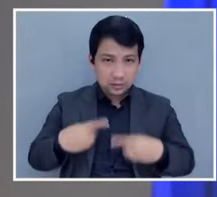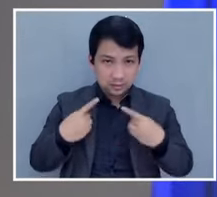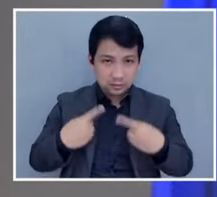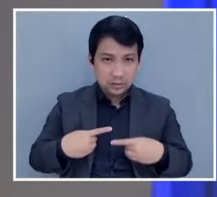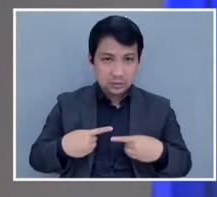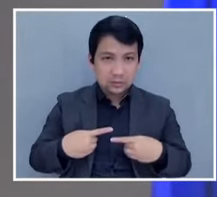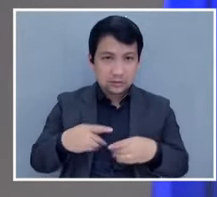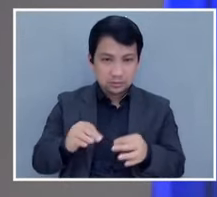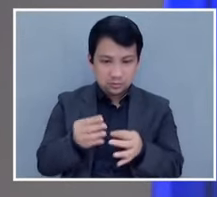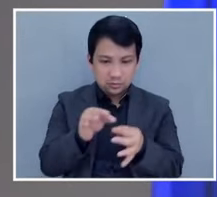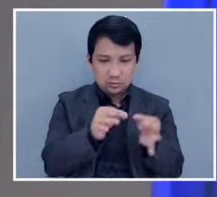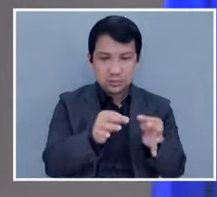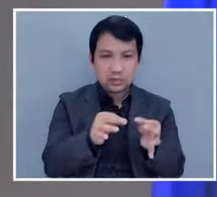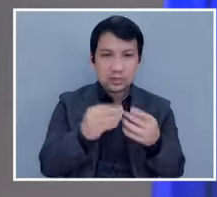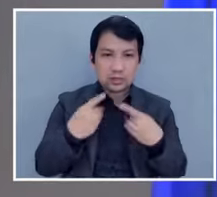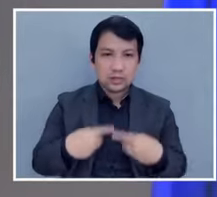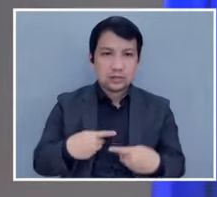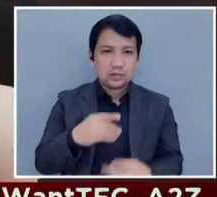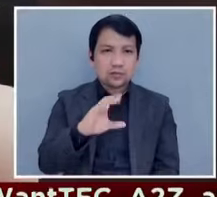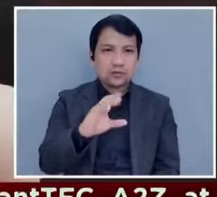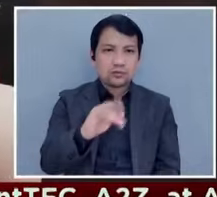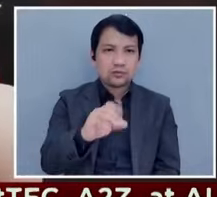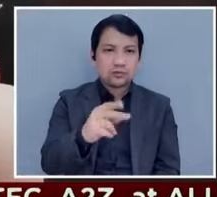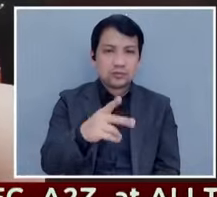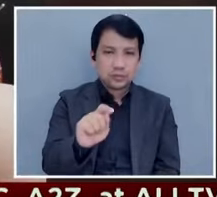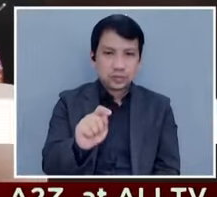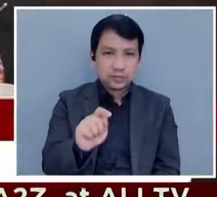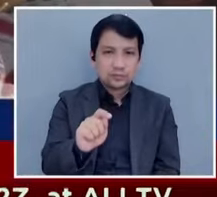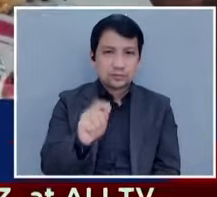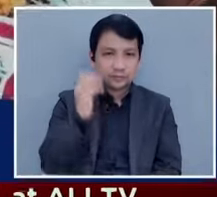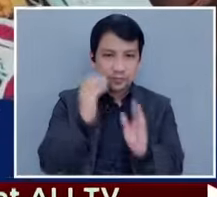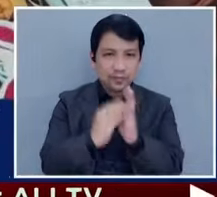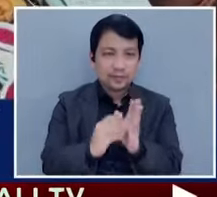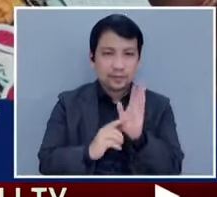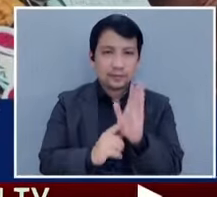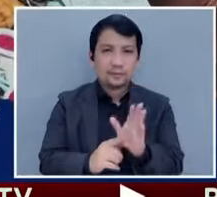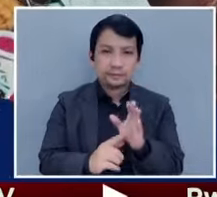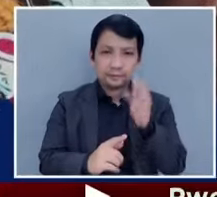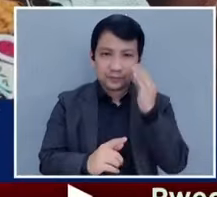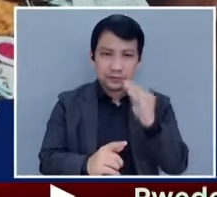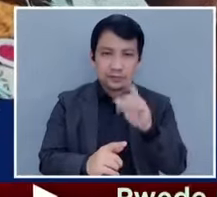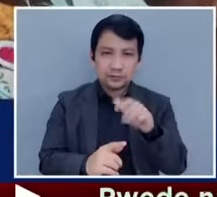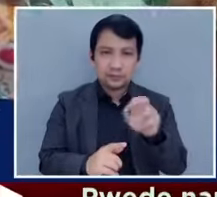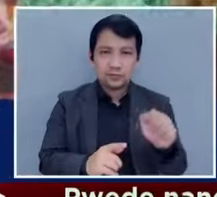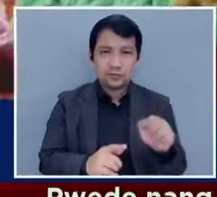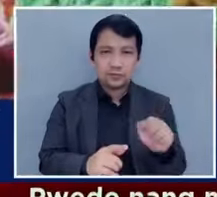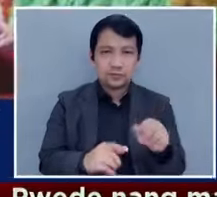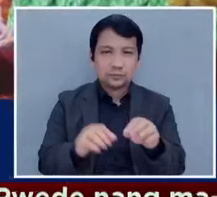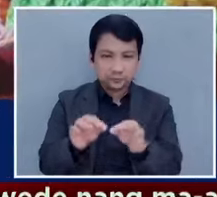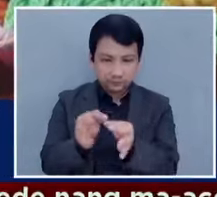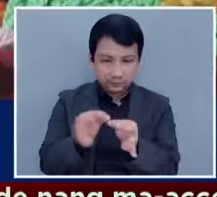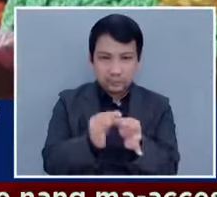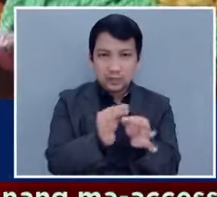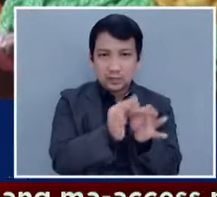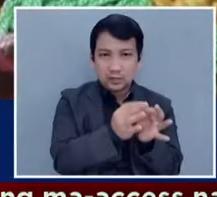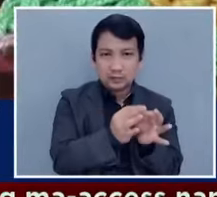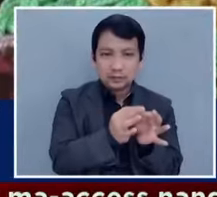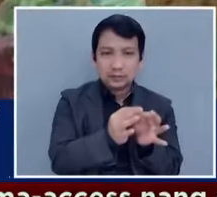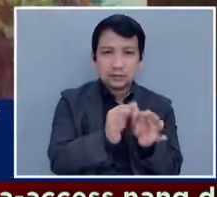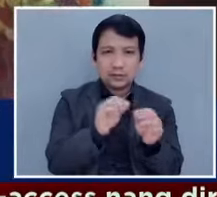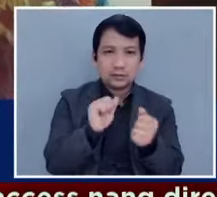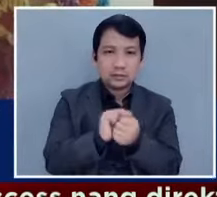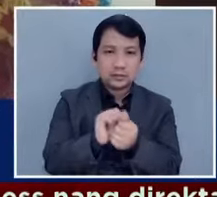dress ng grupo. Sa mga ipinadalang larawan ni Bayan Patroller Maricel Sombrio, mano-manong ginansiryo ni Maricel kasama ang